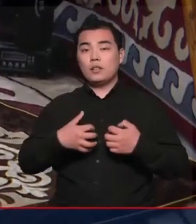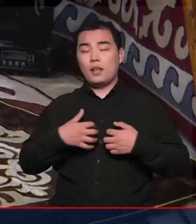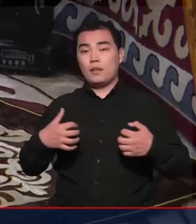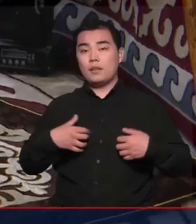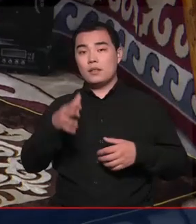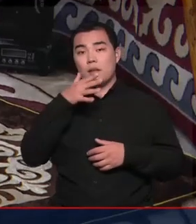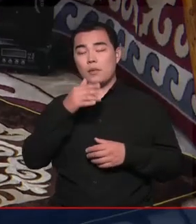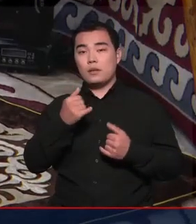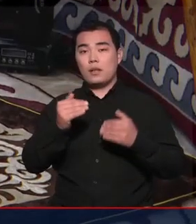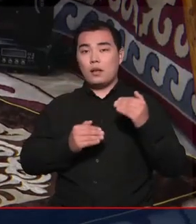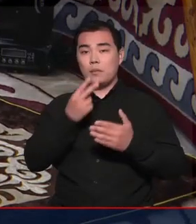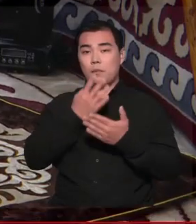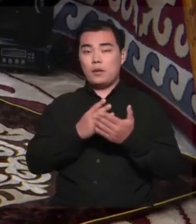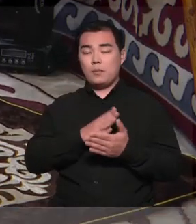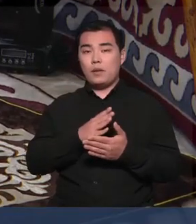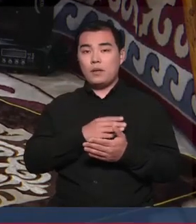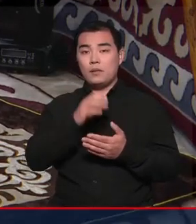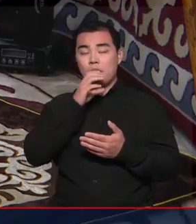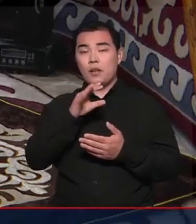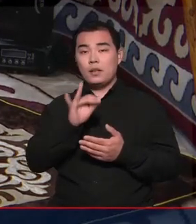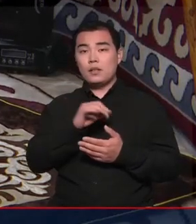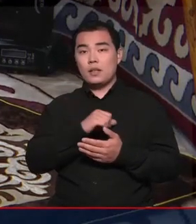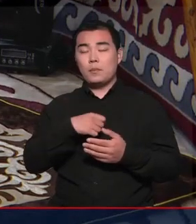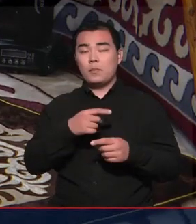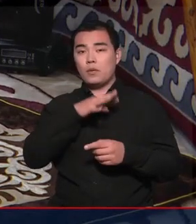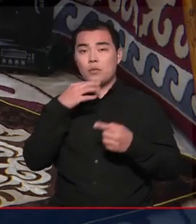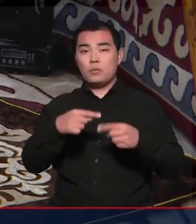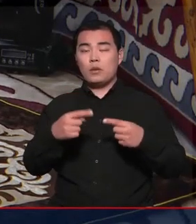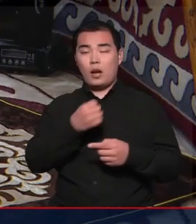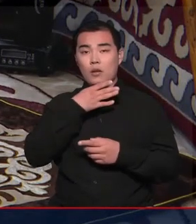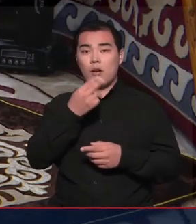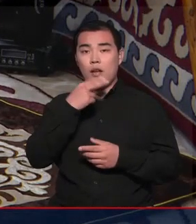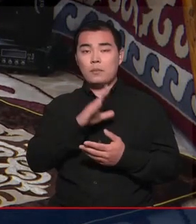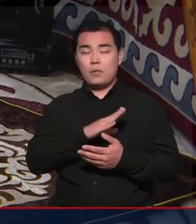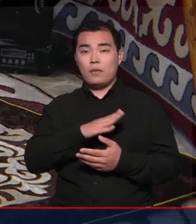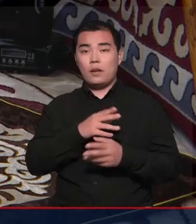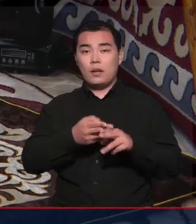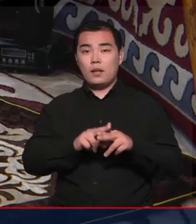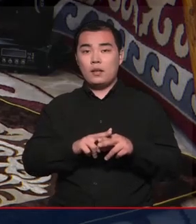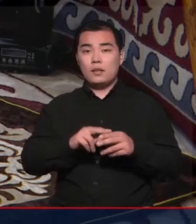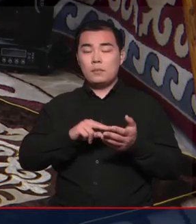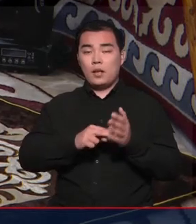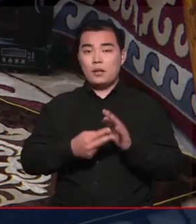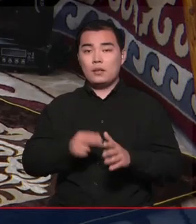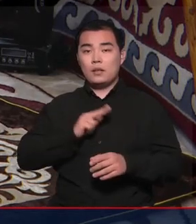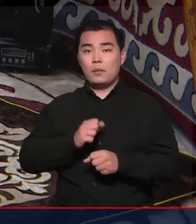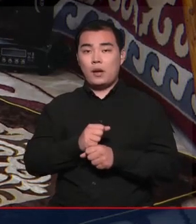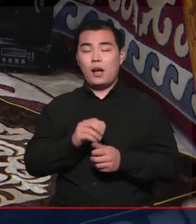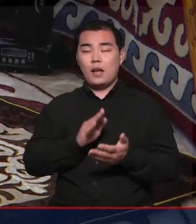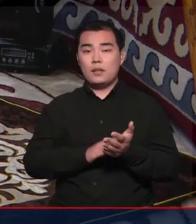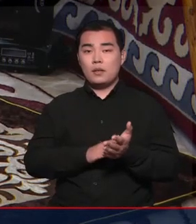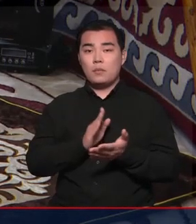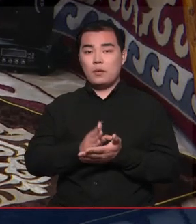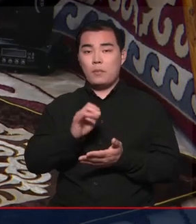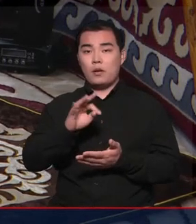Собака отличается грациозностью, выносливостью и многими другими хорошими качествами. По этим параметрам комиссия будет оценивать